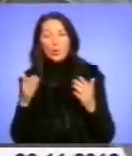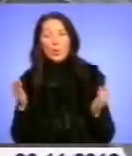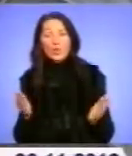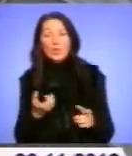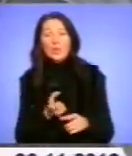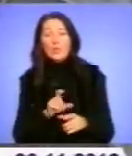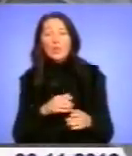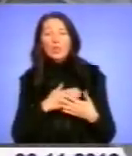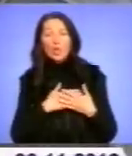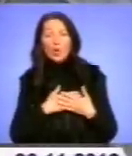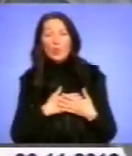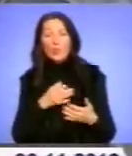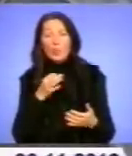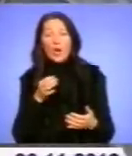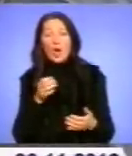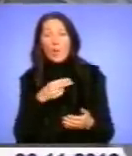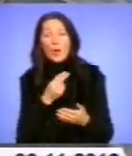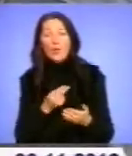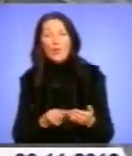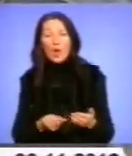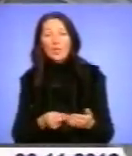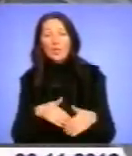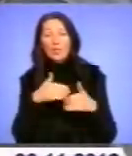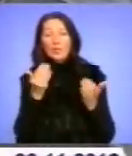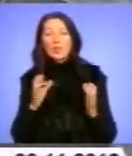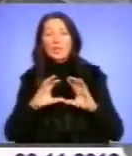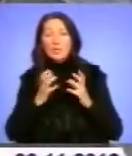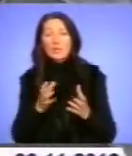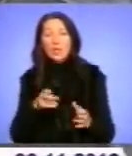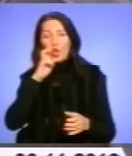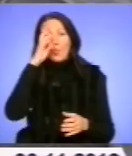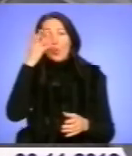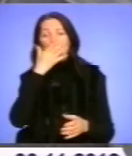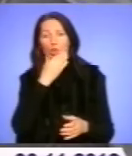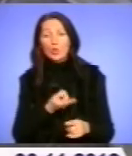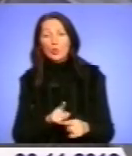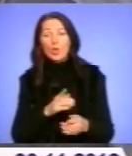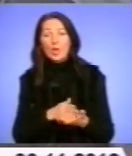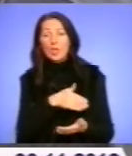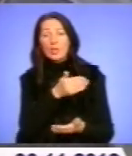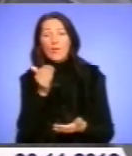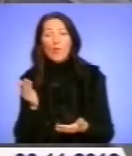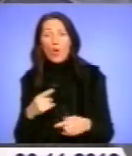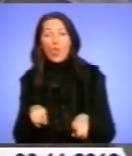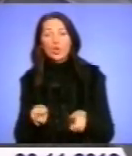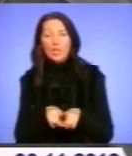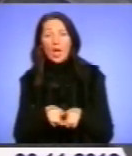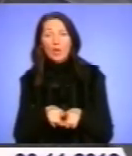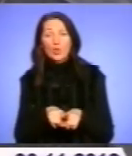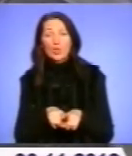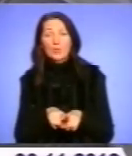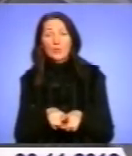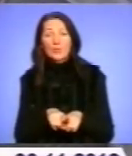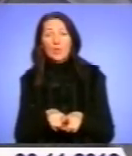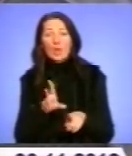наш довколишній світ. Оцю Божу красу, яка навколо нас. Ну і також